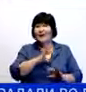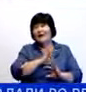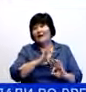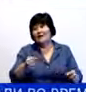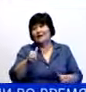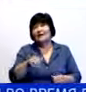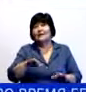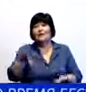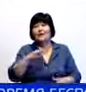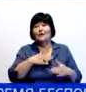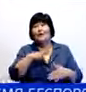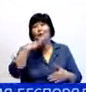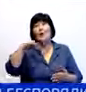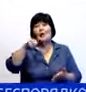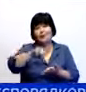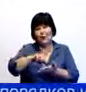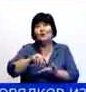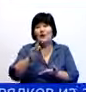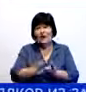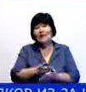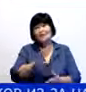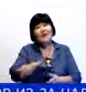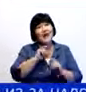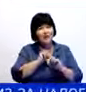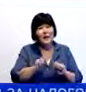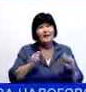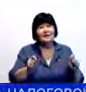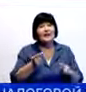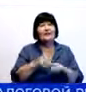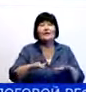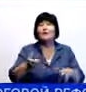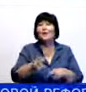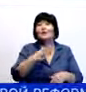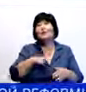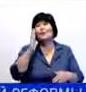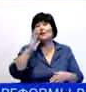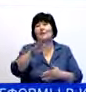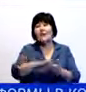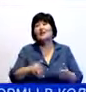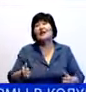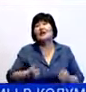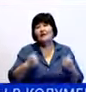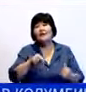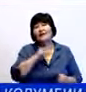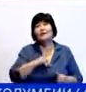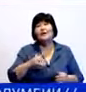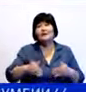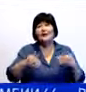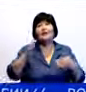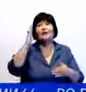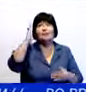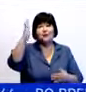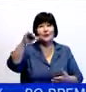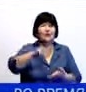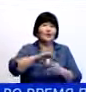довольны, много было участников, были призы. Дети очень довольны, будем дальше работать, ну, идти к дальнейшим